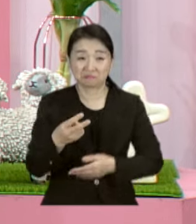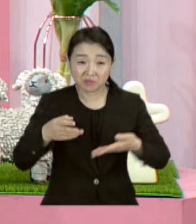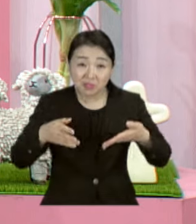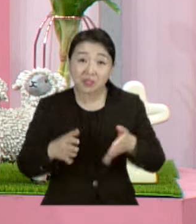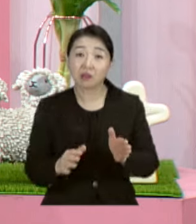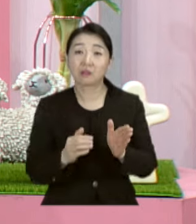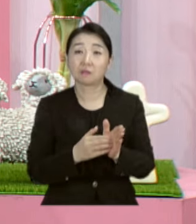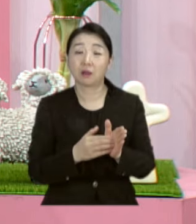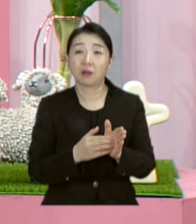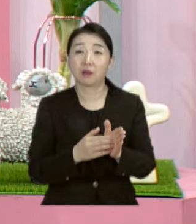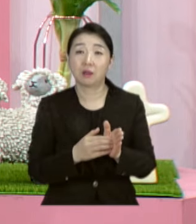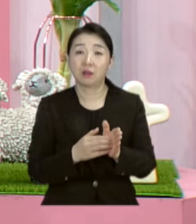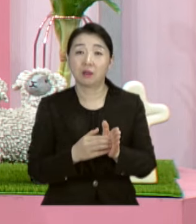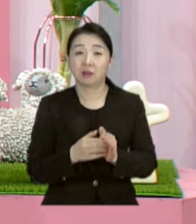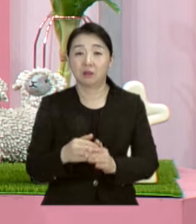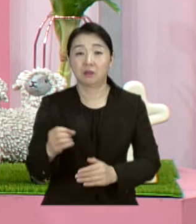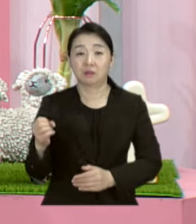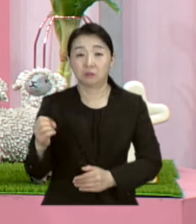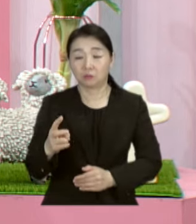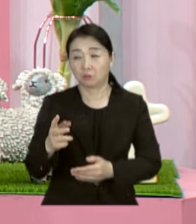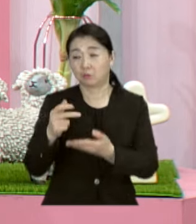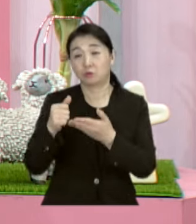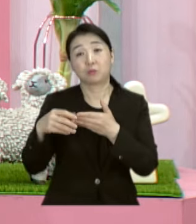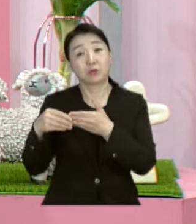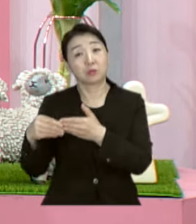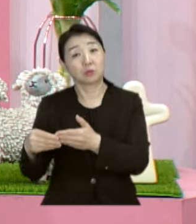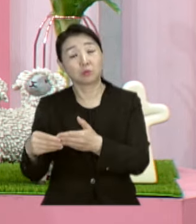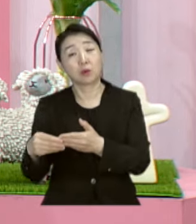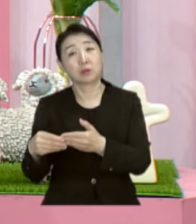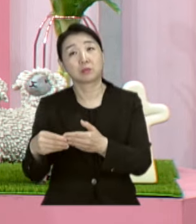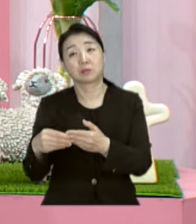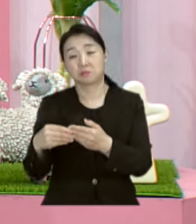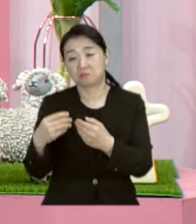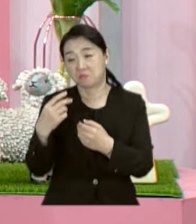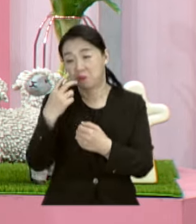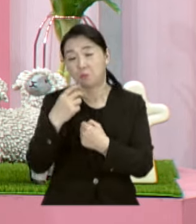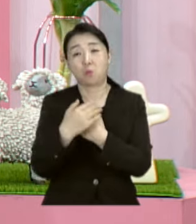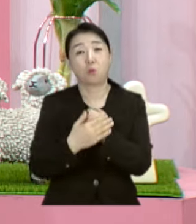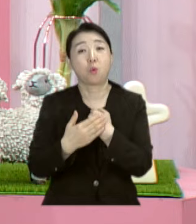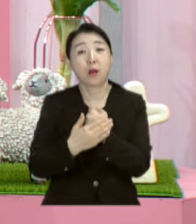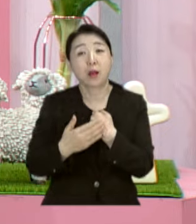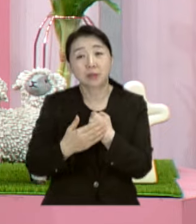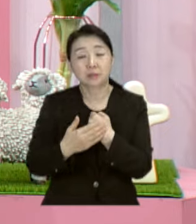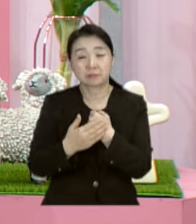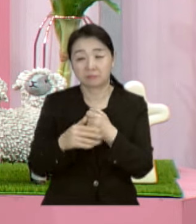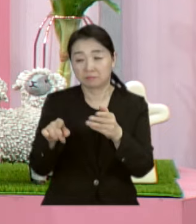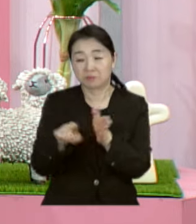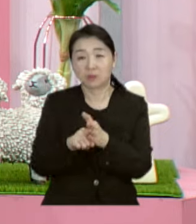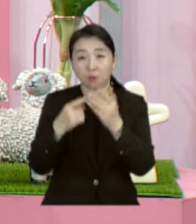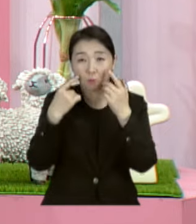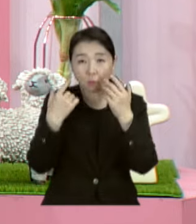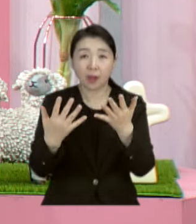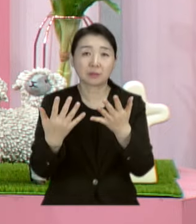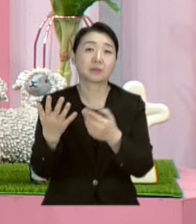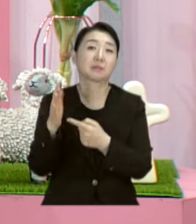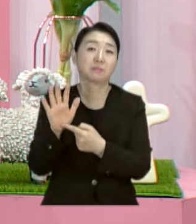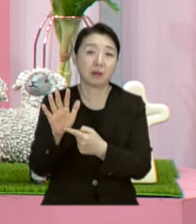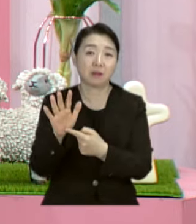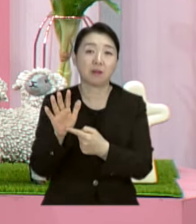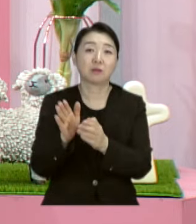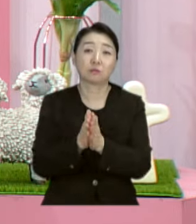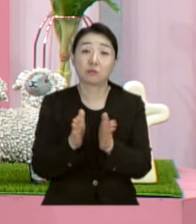중생 받았지만은 다시 한번 더 주님의 인도하심과 보호하심과 주님에 대한 신뢰를 네. 확정하고